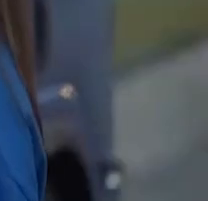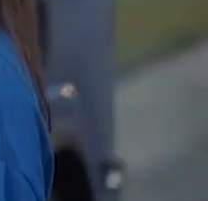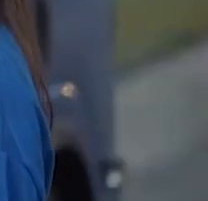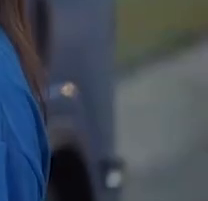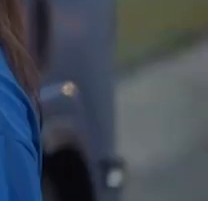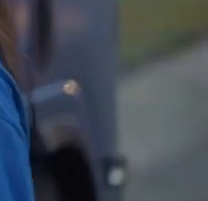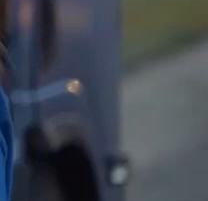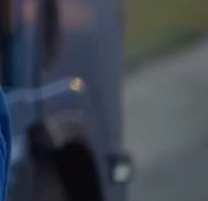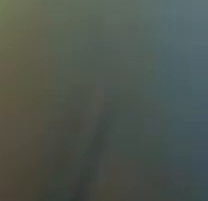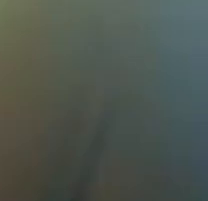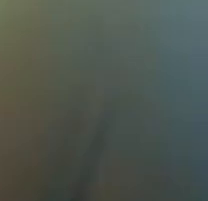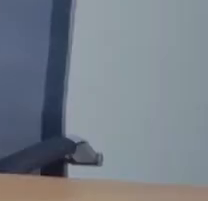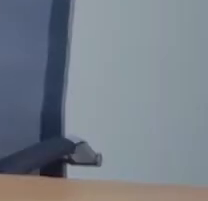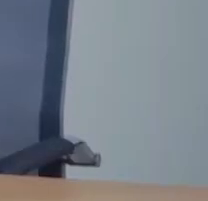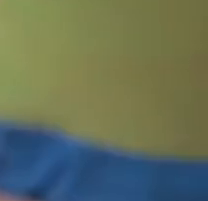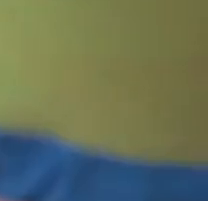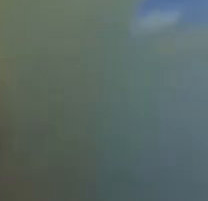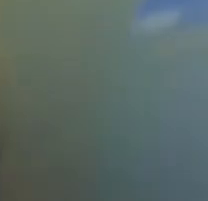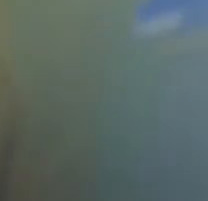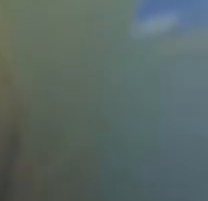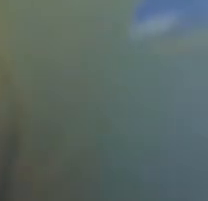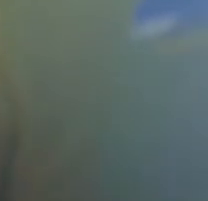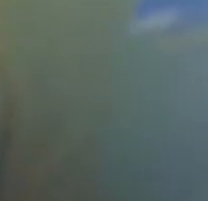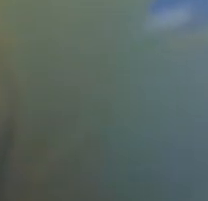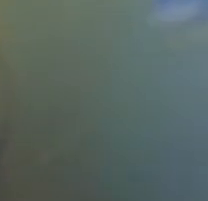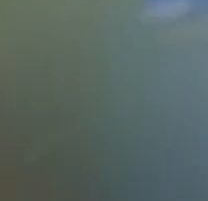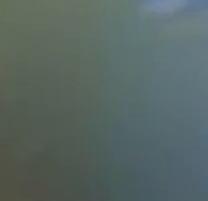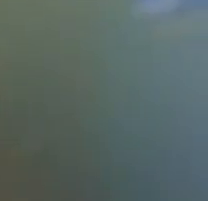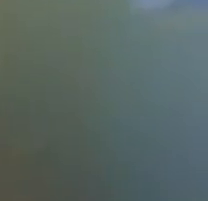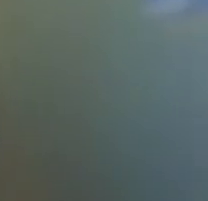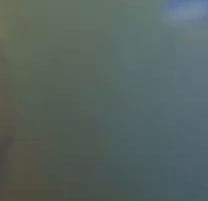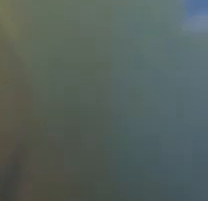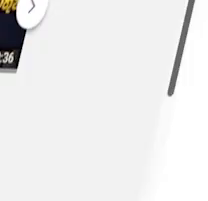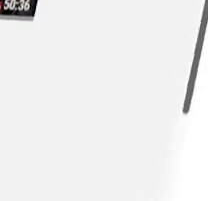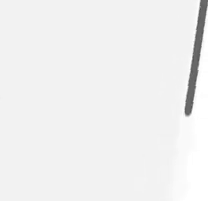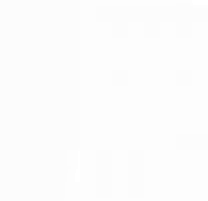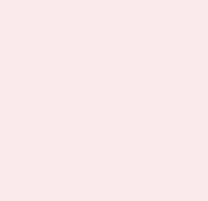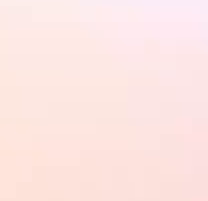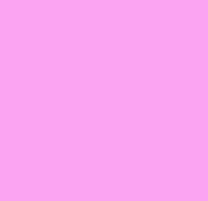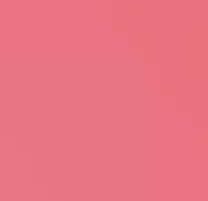Nissan Leaf බැටරියේ ආයු කාලයත් දුවන දුරත් දෙගුණ තෙගුණ කර දෙන එකම තැන Leaf House.